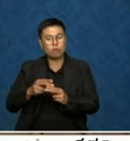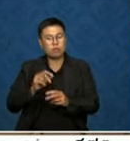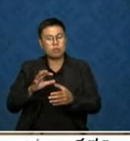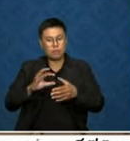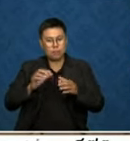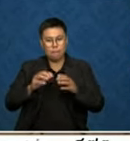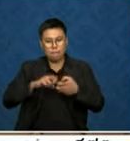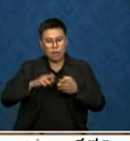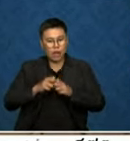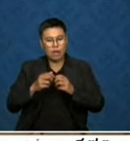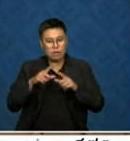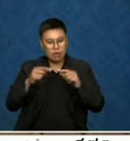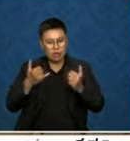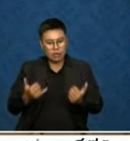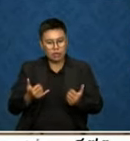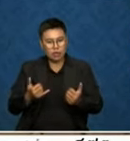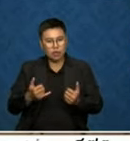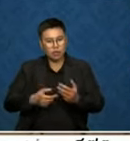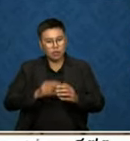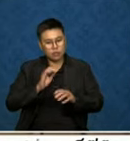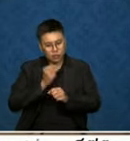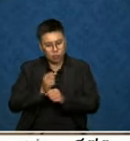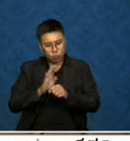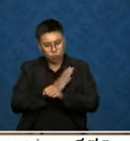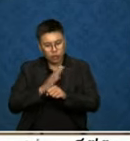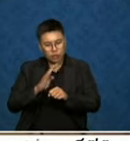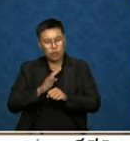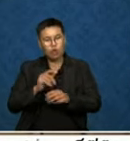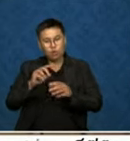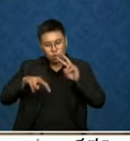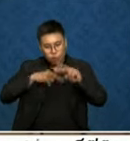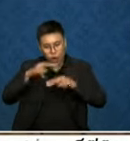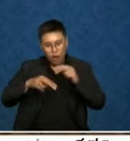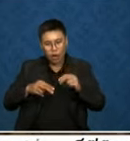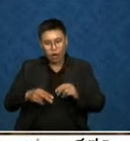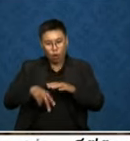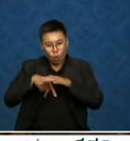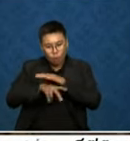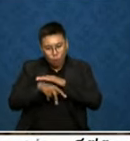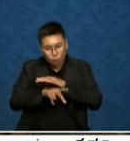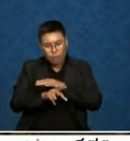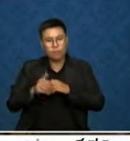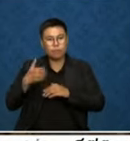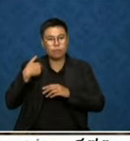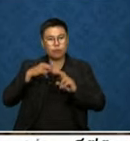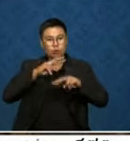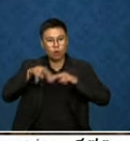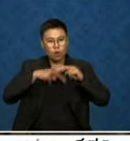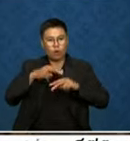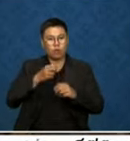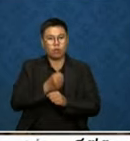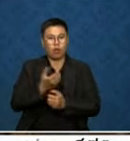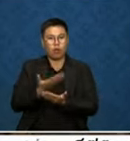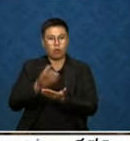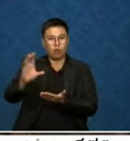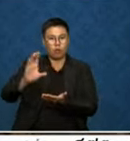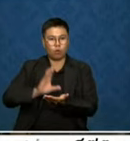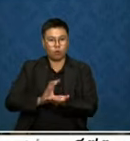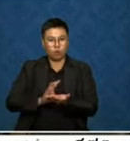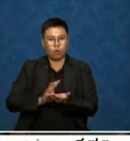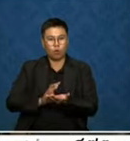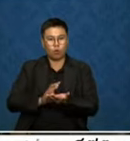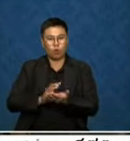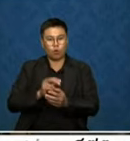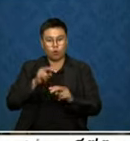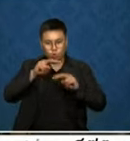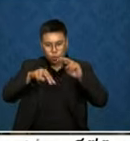มีมาตรการในการตรวจสอบธุรกิจเชิงลุกนะครับกำกับดูแลการโฆษณามีการควบคุมการระดมทุนเฝ้าระวังธุรกรรมที่ต้องสง